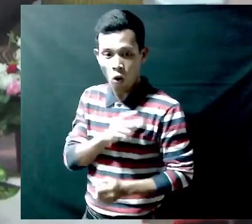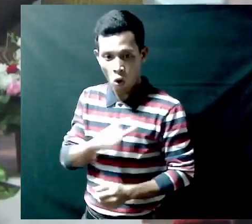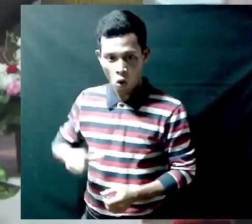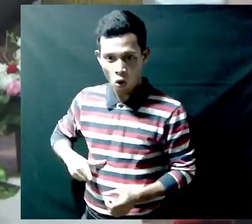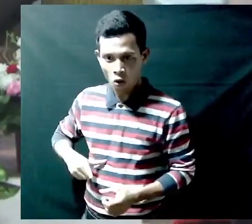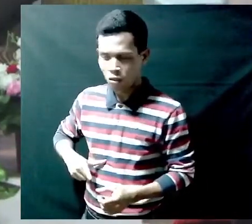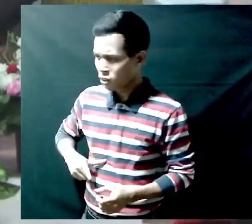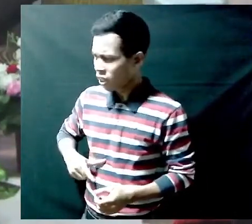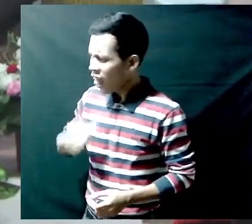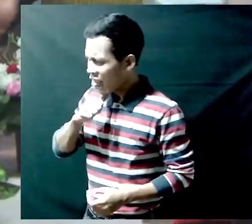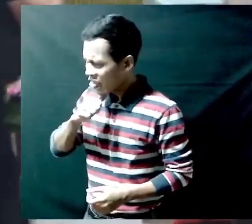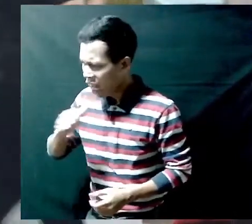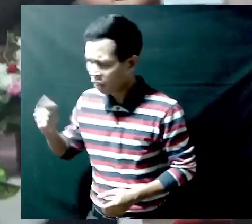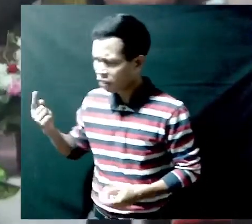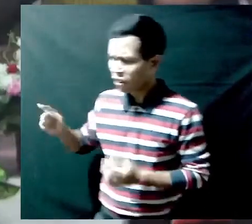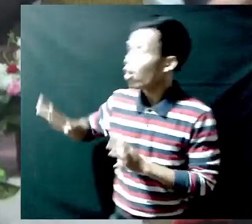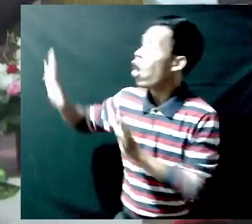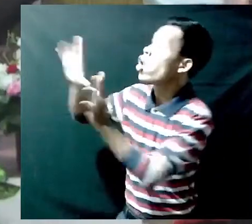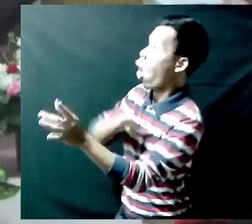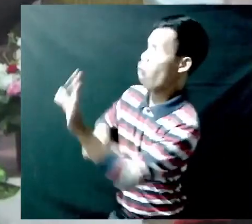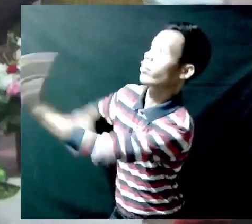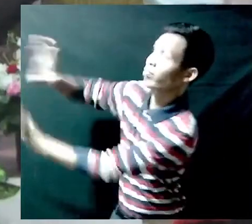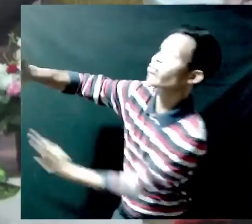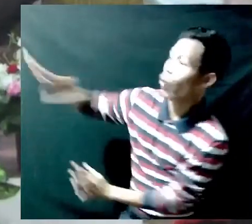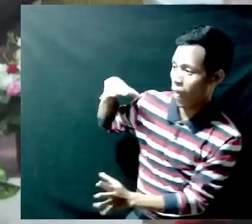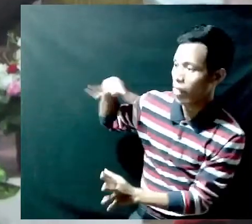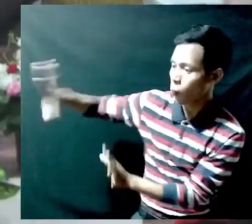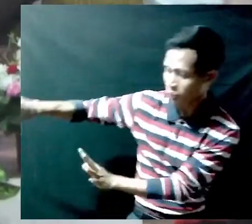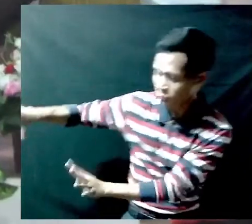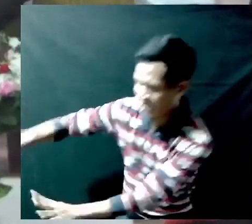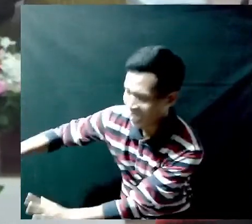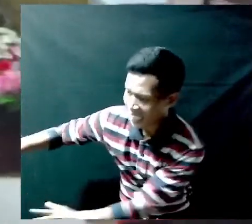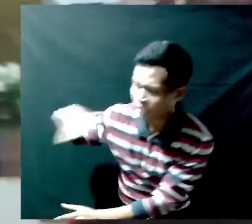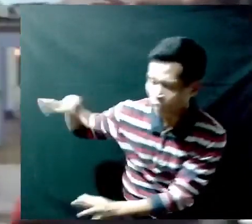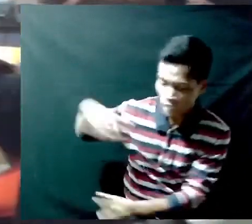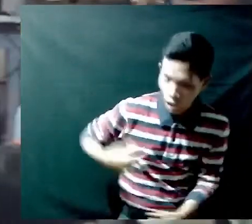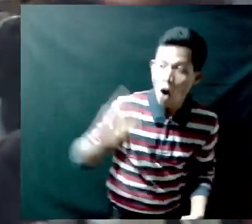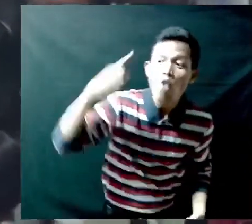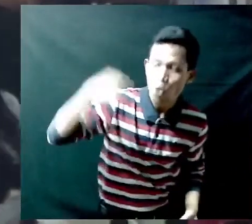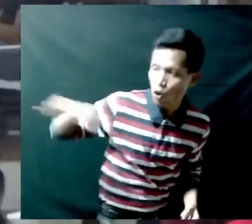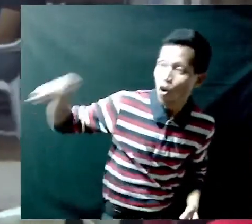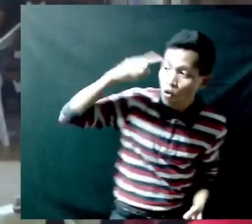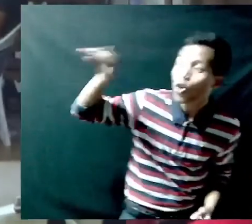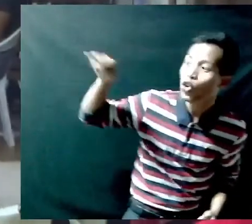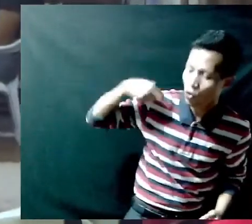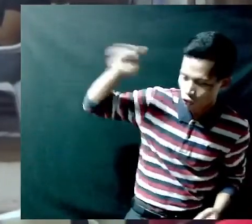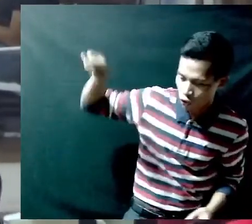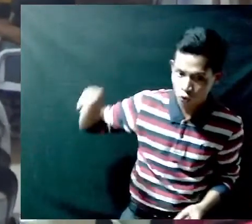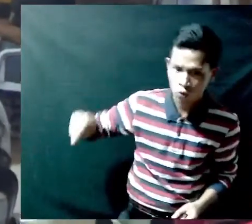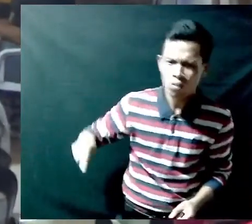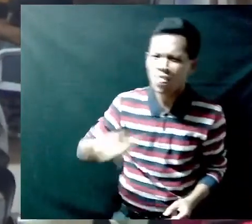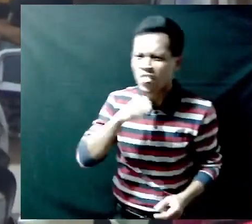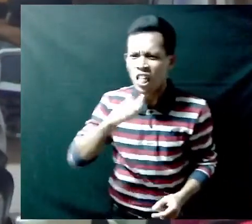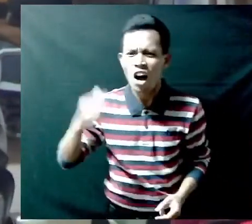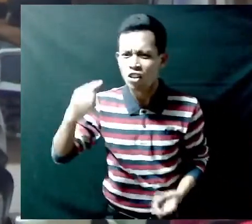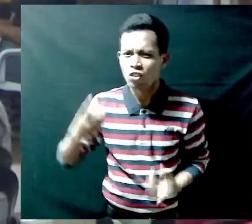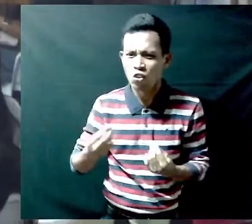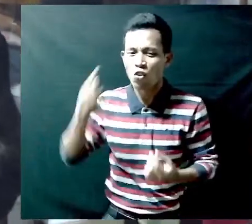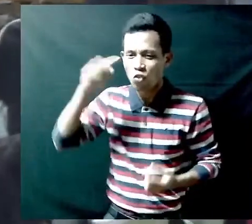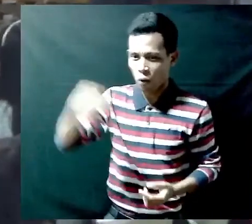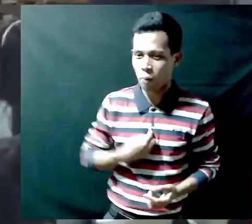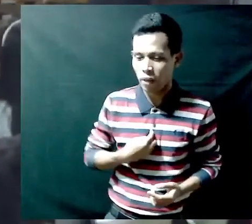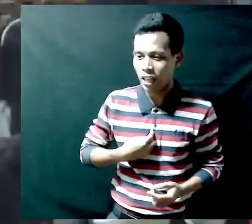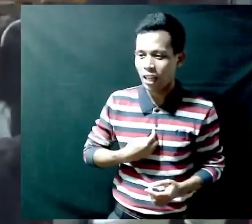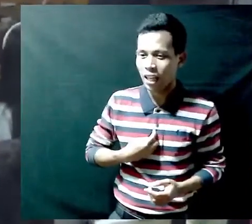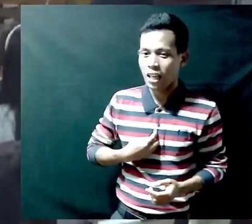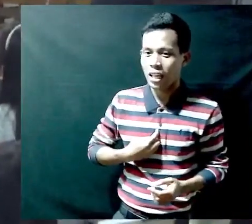Huwag mo ako iiwan sa isang tabi. Lord, para sa iyo to. Diyan ka lang. Gagawin ko yan. Para sa iyo to. Para sa iyo. It's not what you do for me. It's what you do